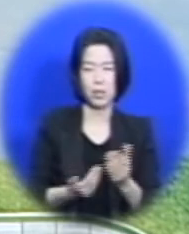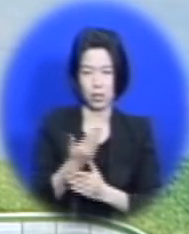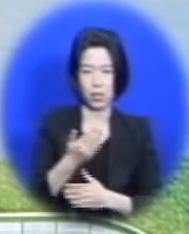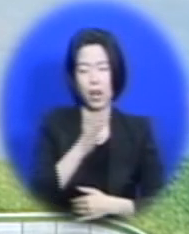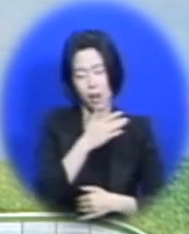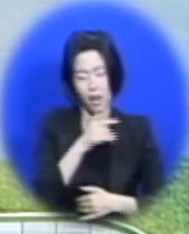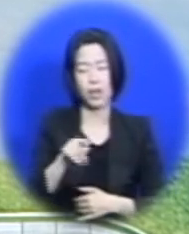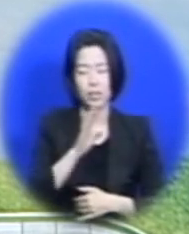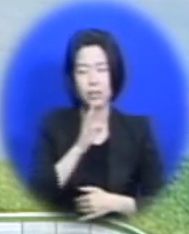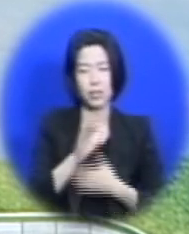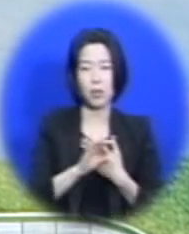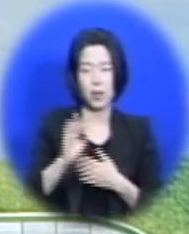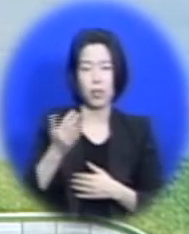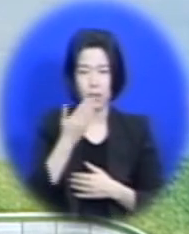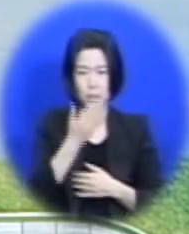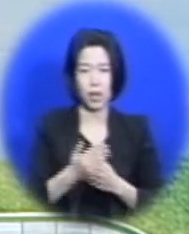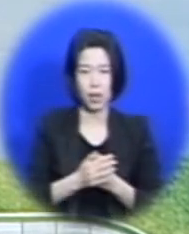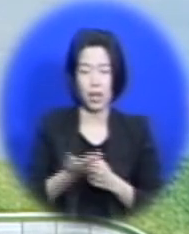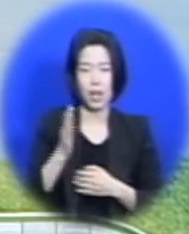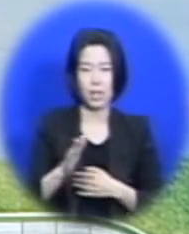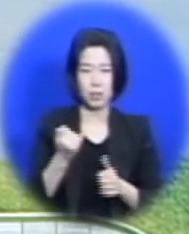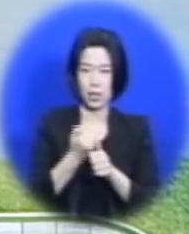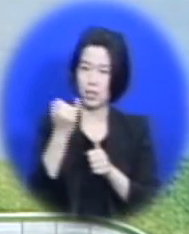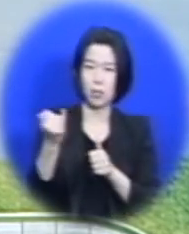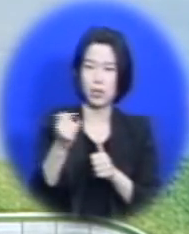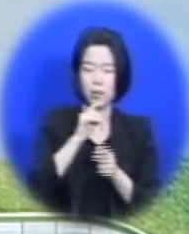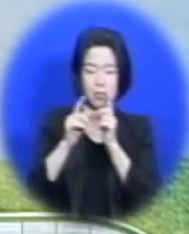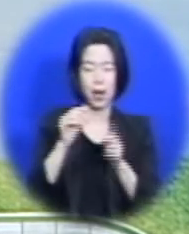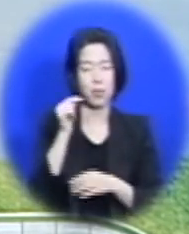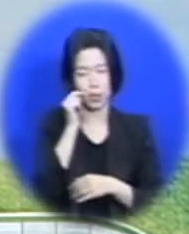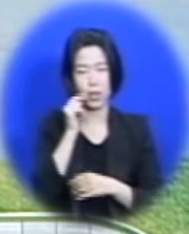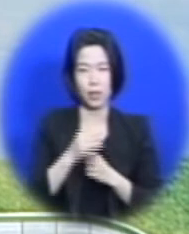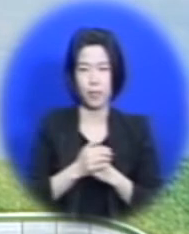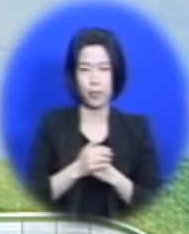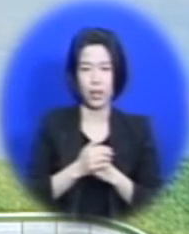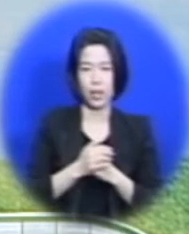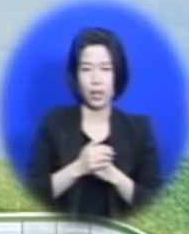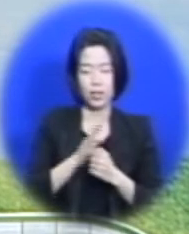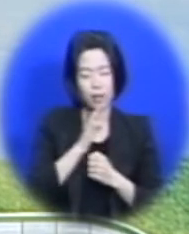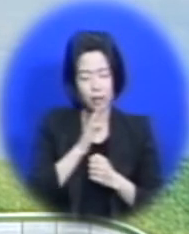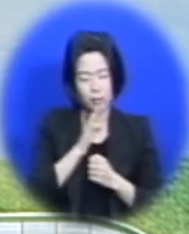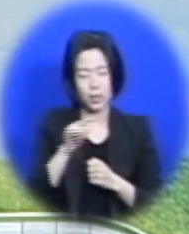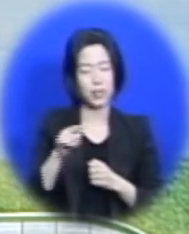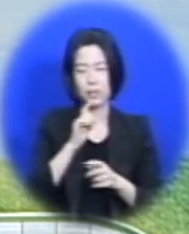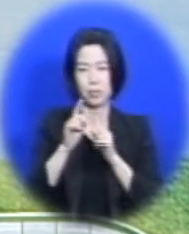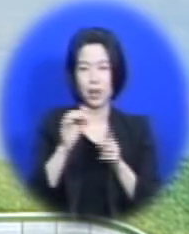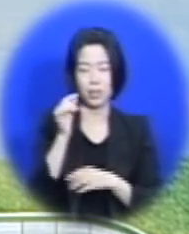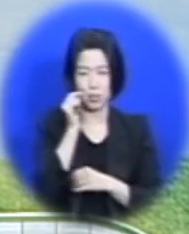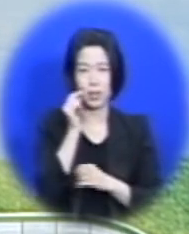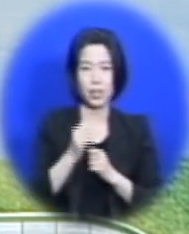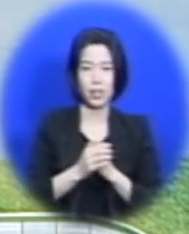그러면 되는 거구나. 그렇지만 사모님에게 말을 못하겠더래. 차마 그 말을 못하겠더래.